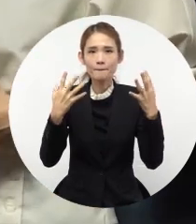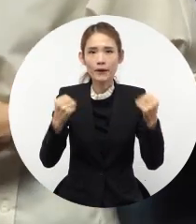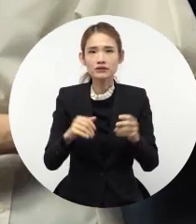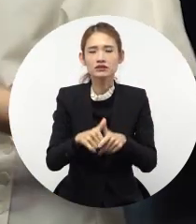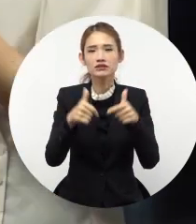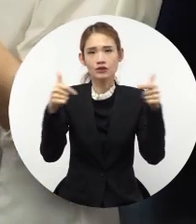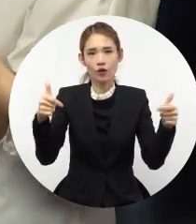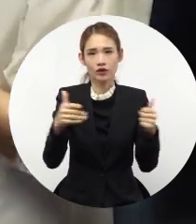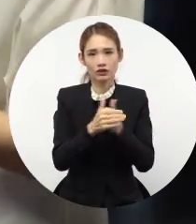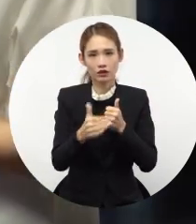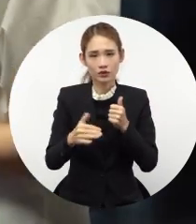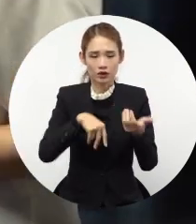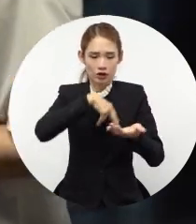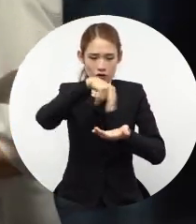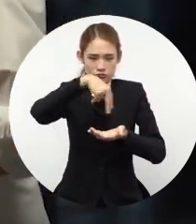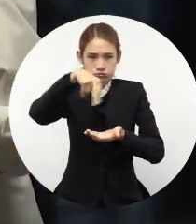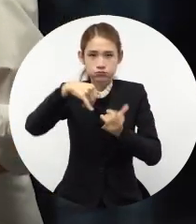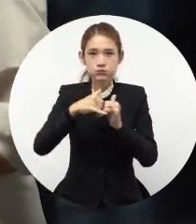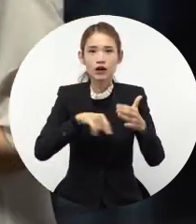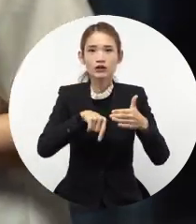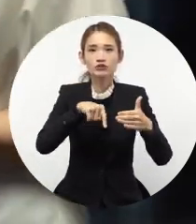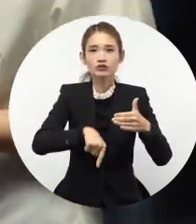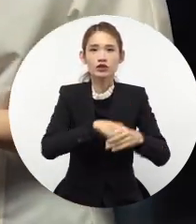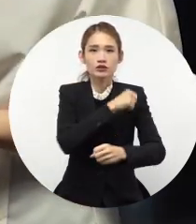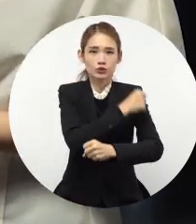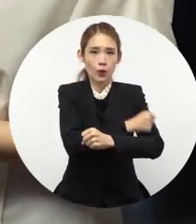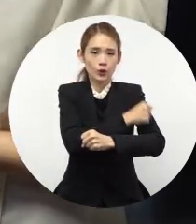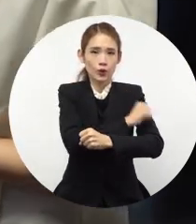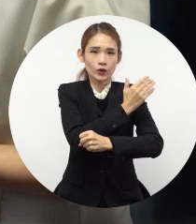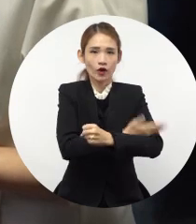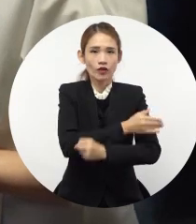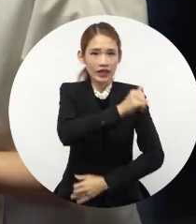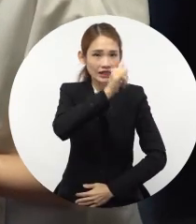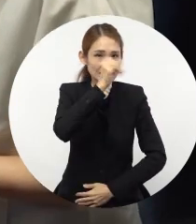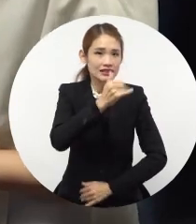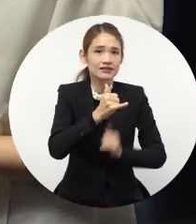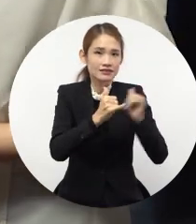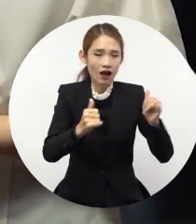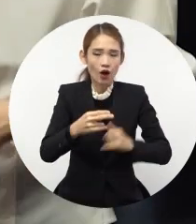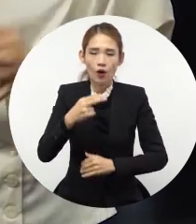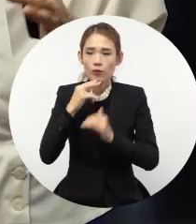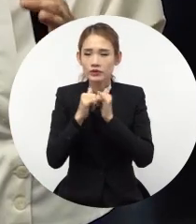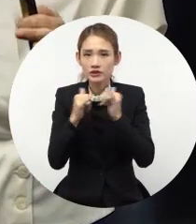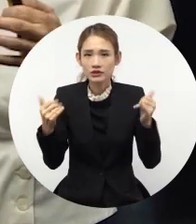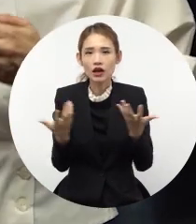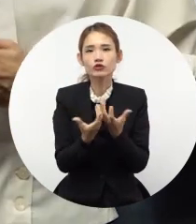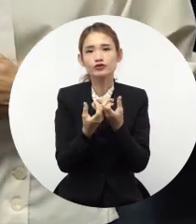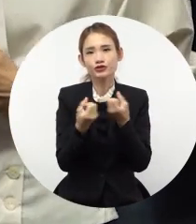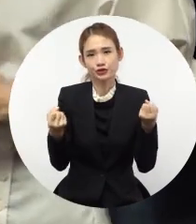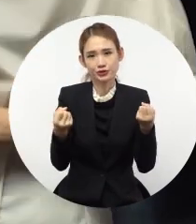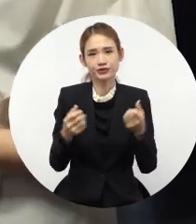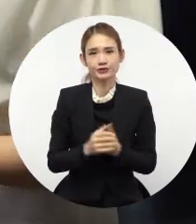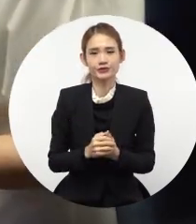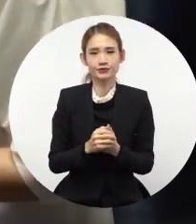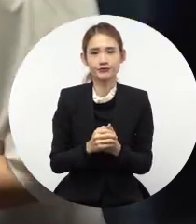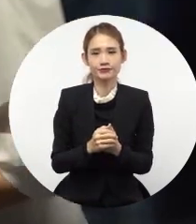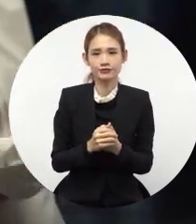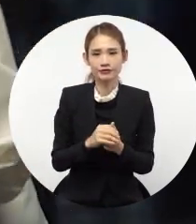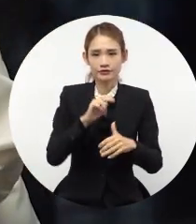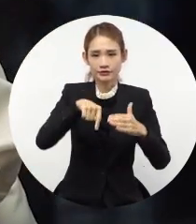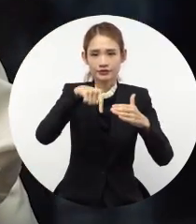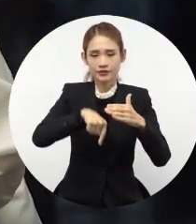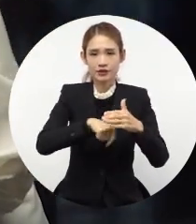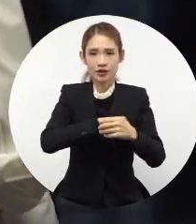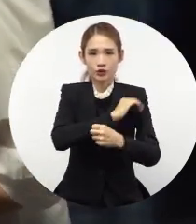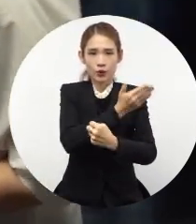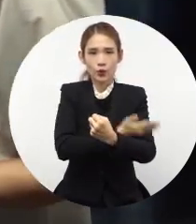그러면서 나라에서 불황자들 중에서도 노동력이 있는 자와 노동력이 없는 자를 구분합니다. 예, 그